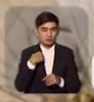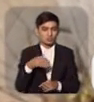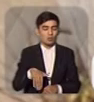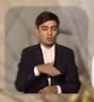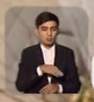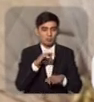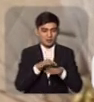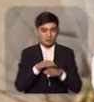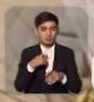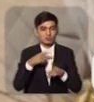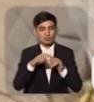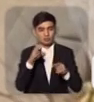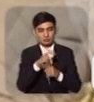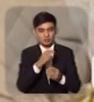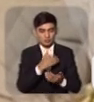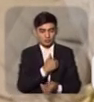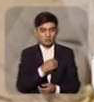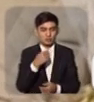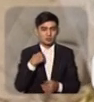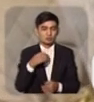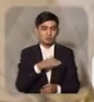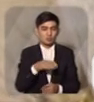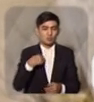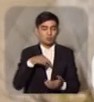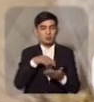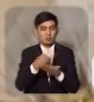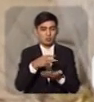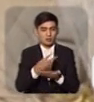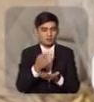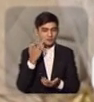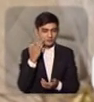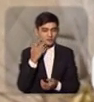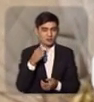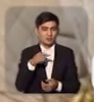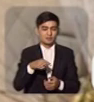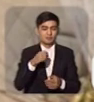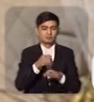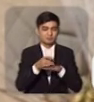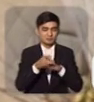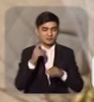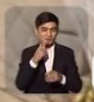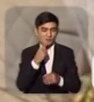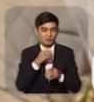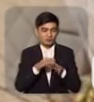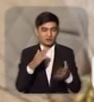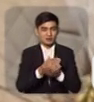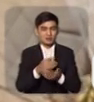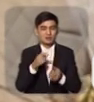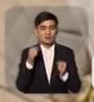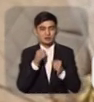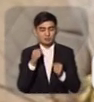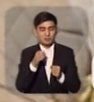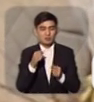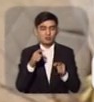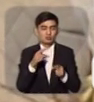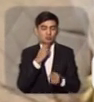В школу ходить хочу, но нога болит очень сильно. Падаю часто, колени разбиваю до крови. Трудно, когда грязь на улице и зимой.